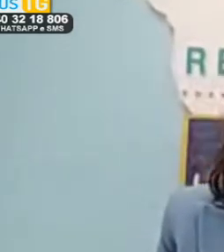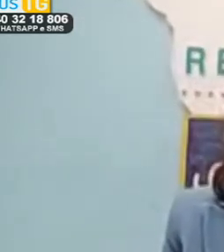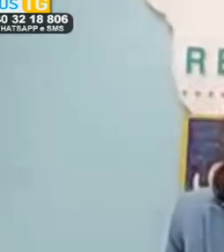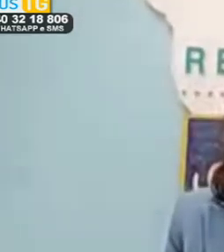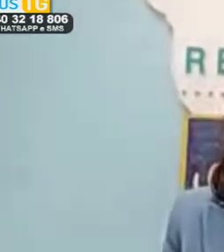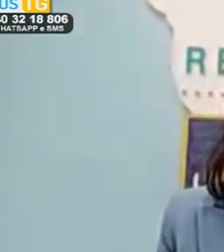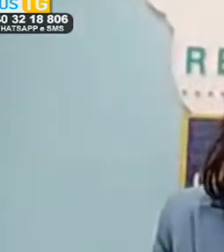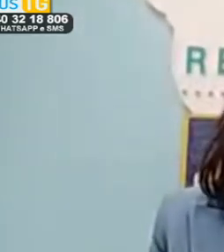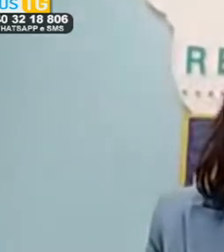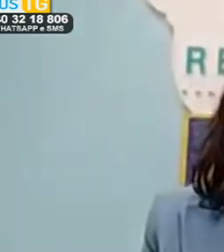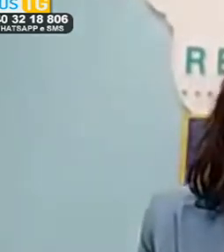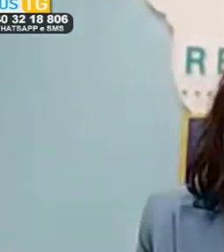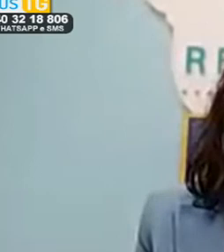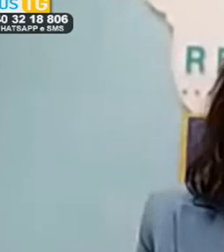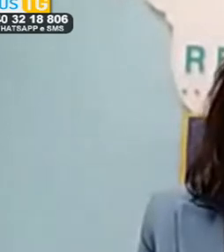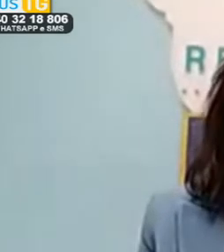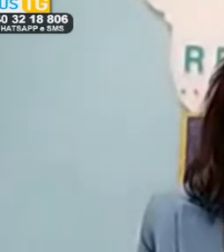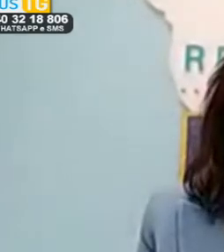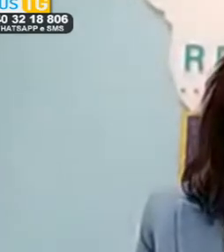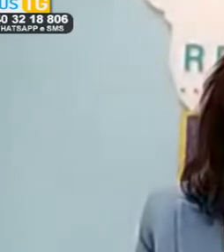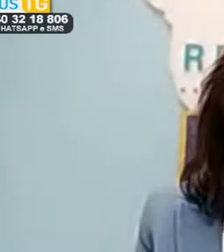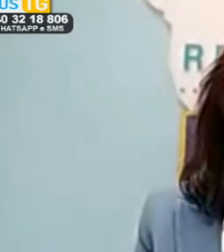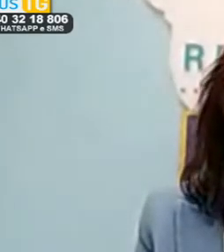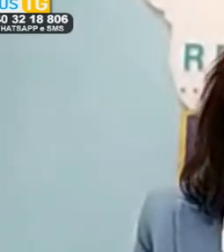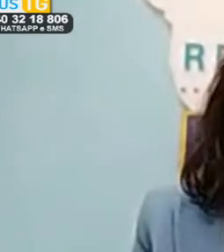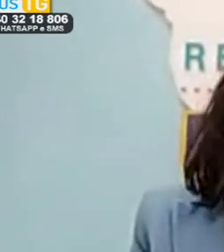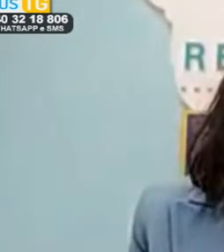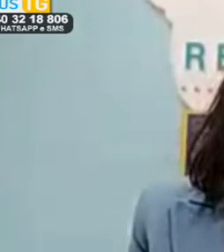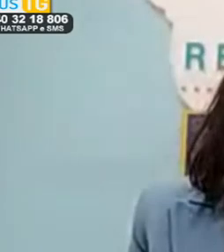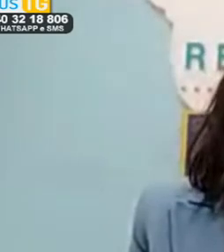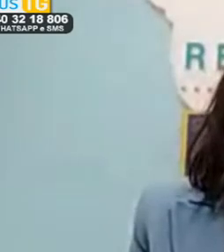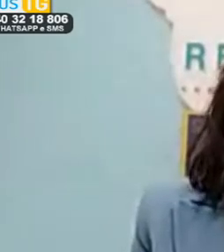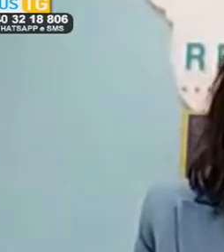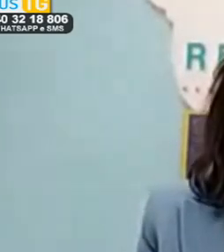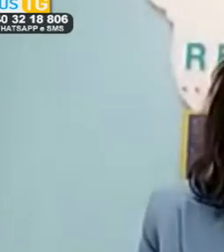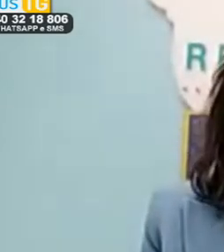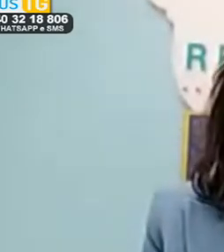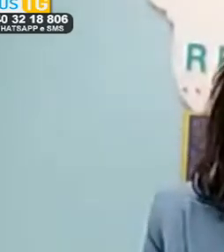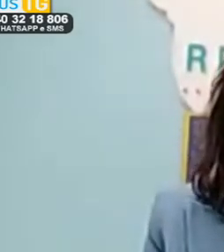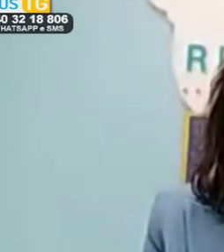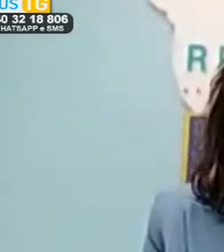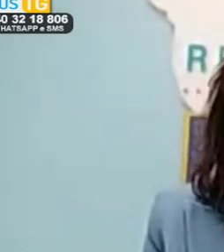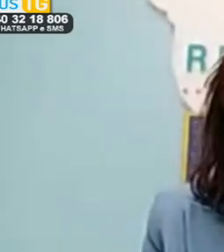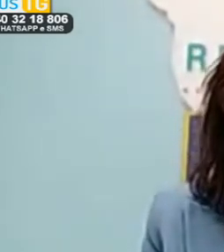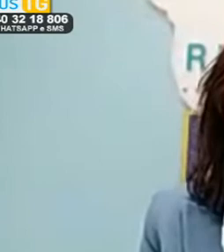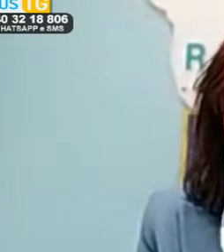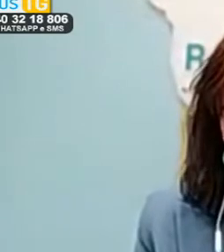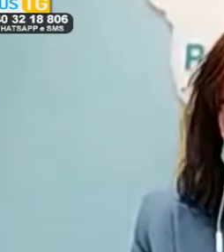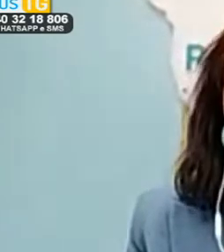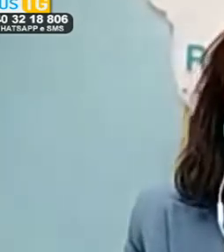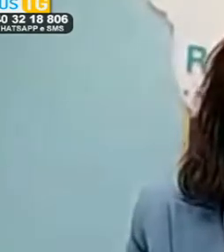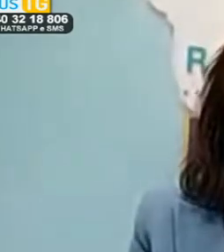vaccini, che è in questo momento sono in arrivo delle dosi di Moderna, ma non si sa ancora quanto. Di sicuro arriveranno